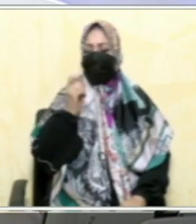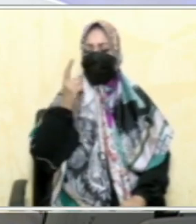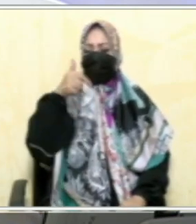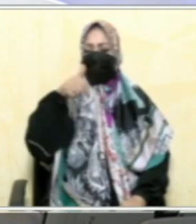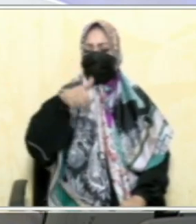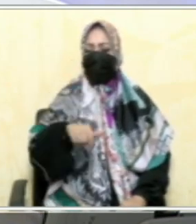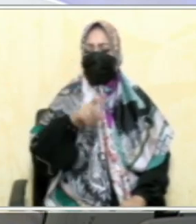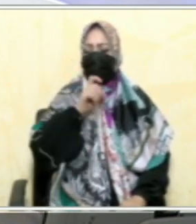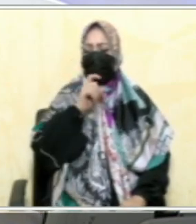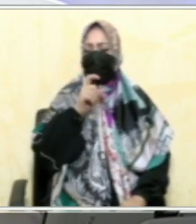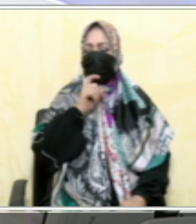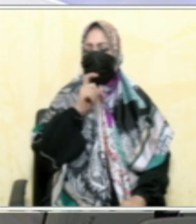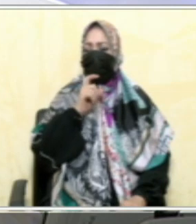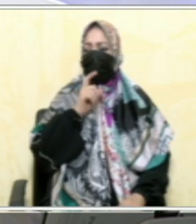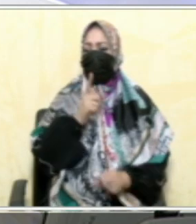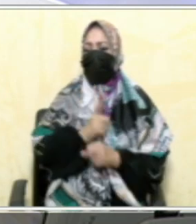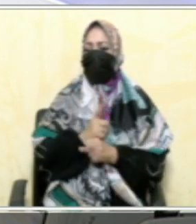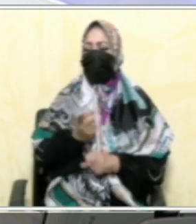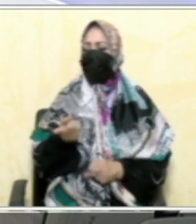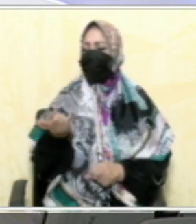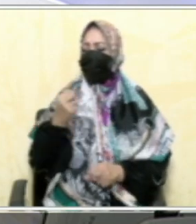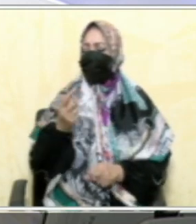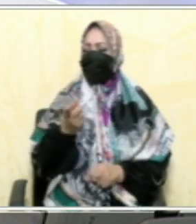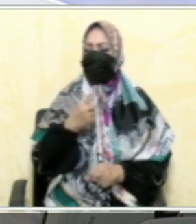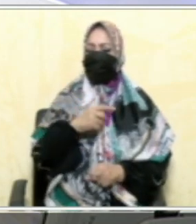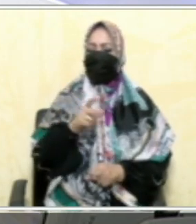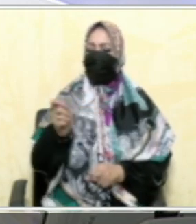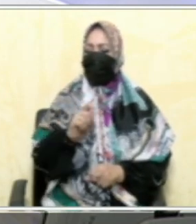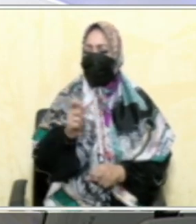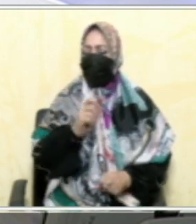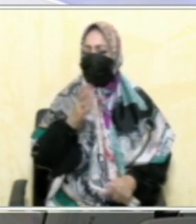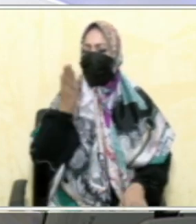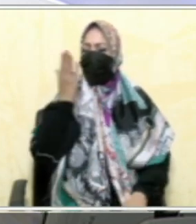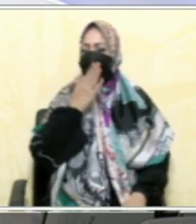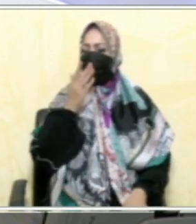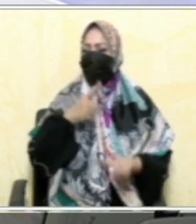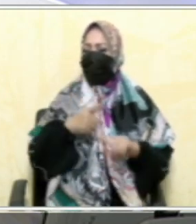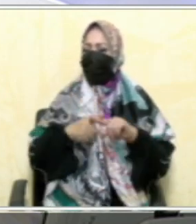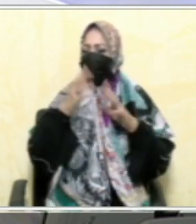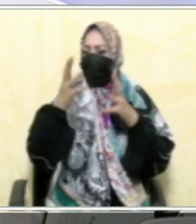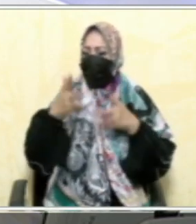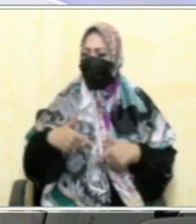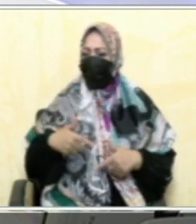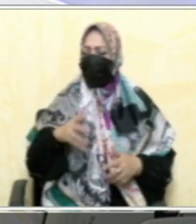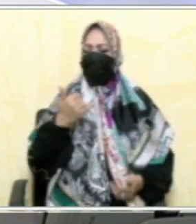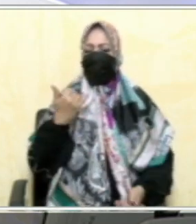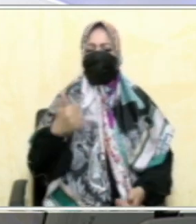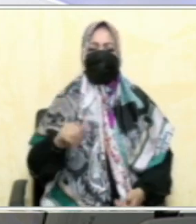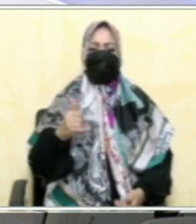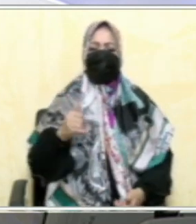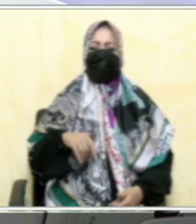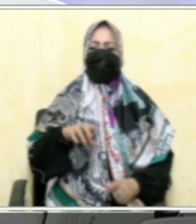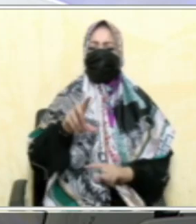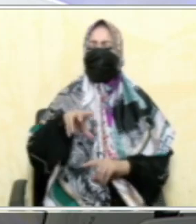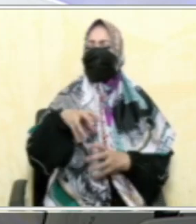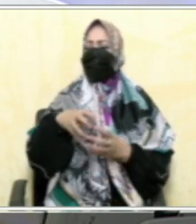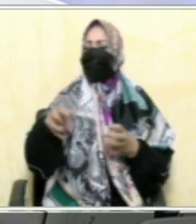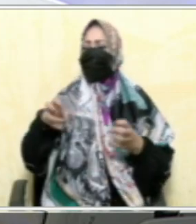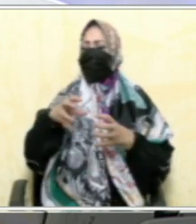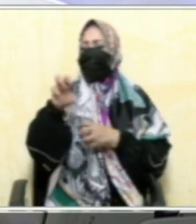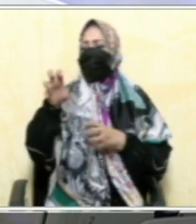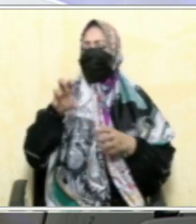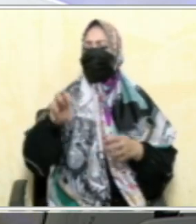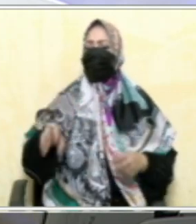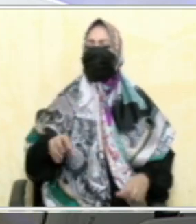ولا يفك الحرف، فإنه سيلج إلى المرحلة الإعدادية ويكون عبئا ثقيلا على